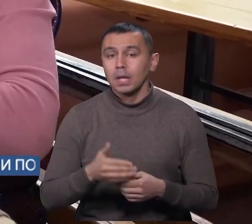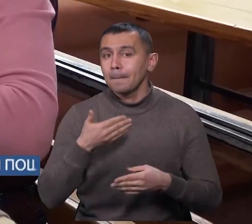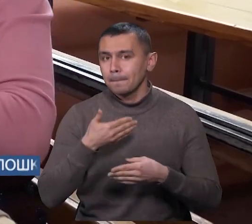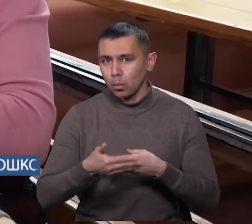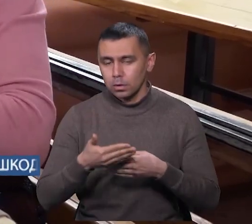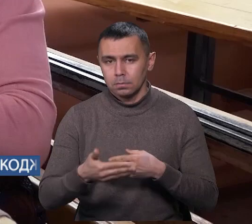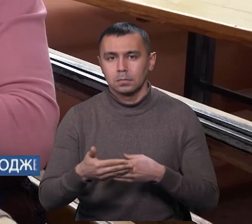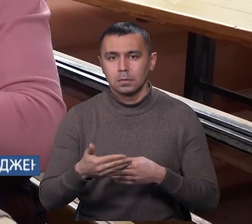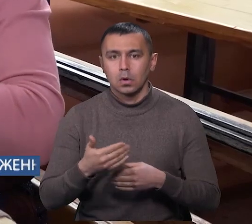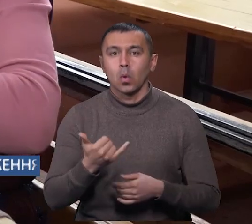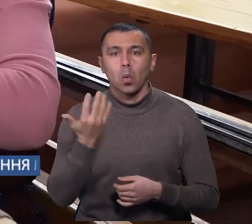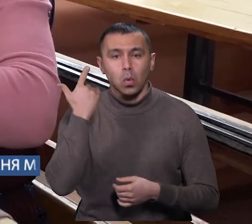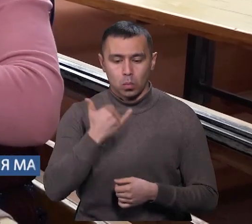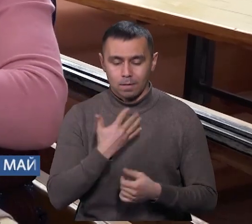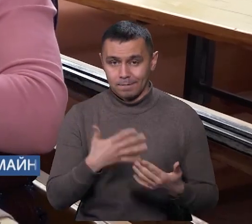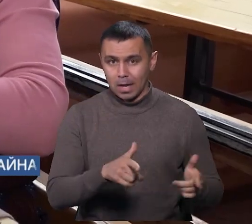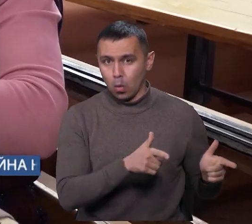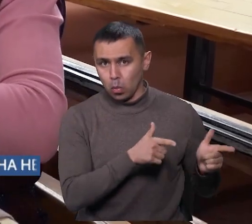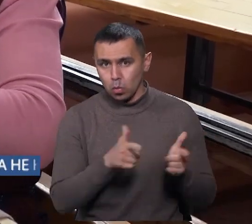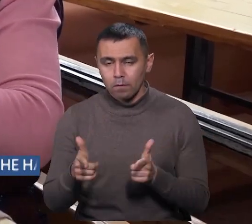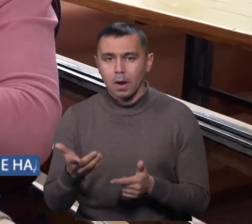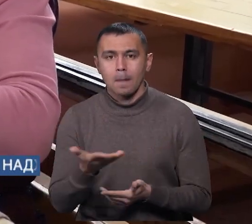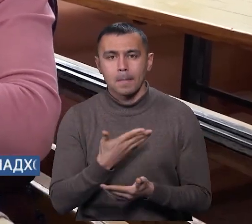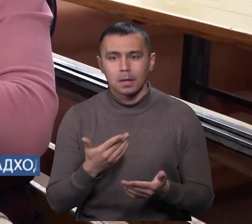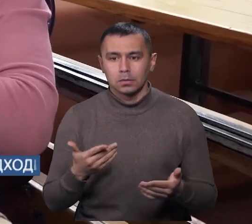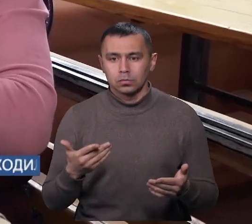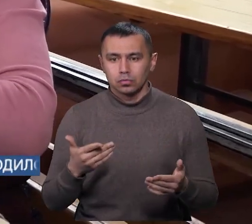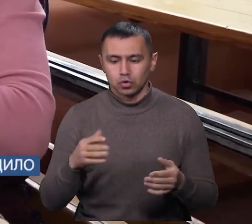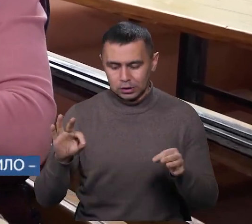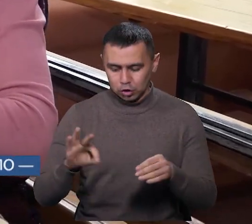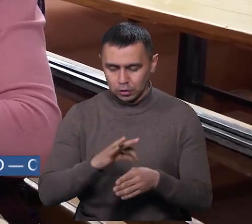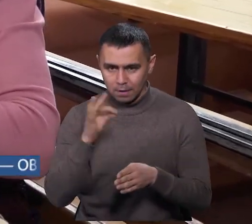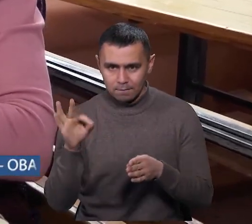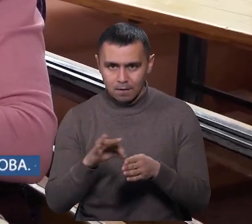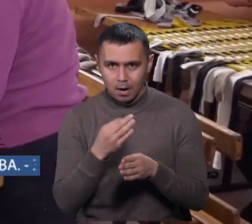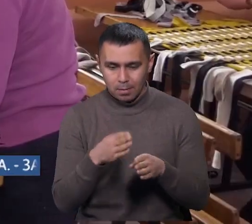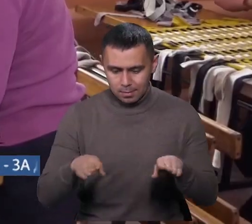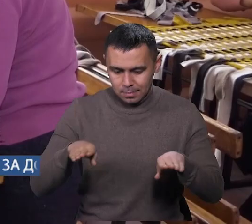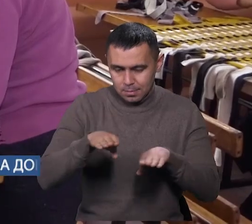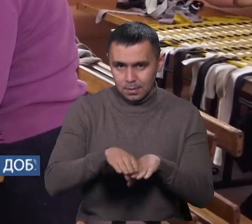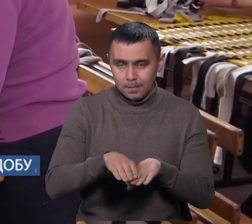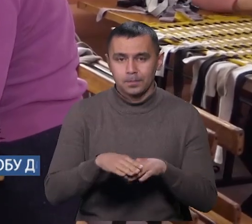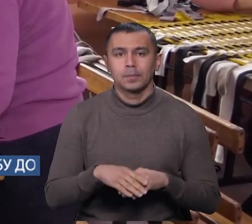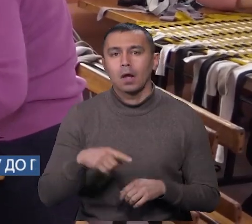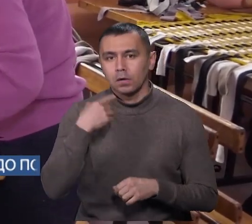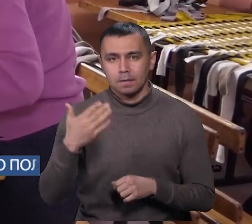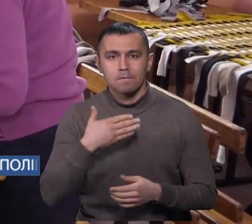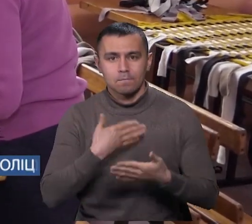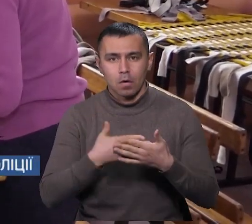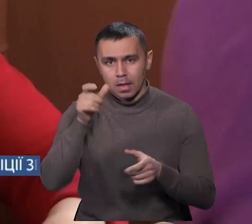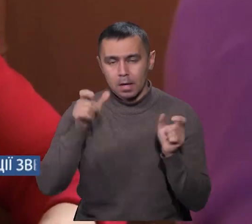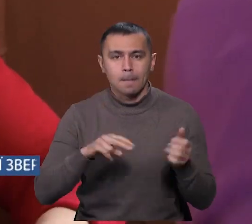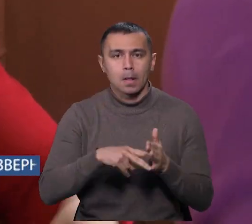Потім, як в нас вже все сплетено, ми зшиваємо, щоб воно не розсувалося». За словами волонтерів,